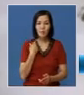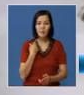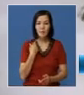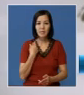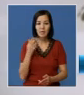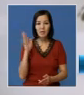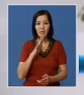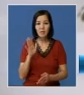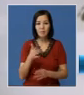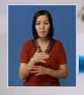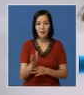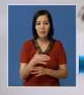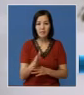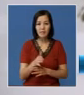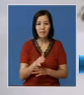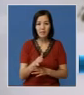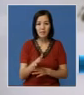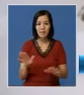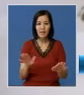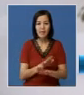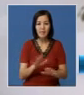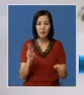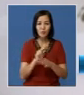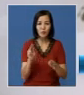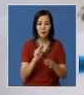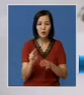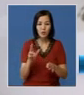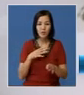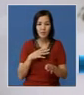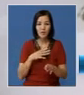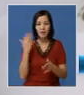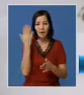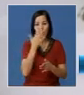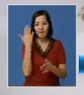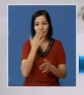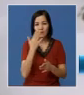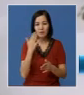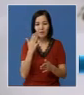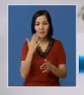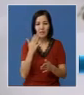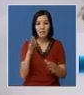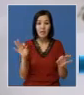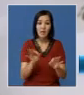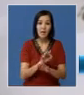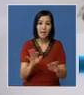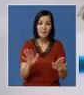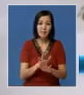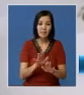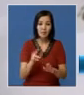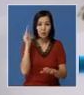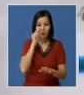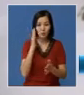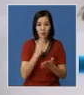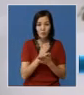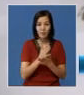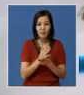ән айтуды үйретті. Зола, Дженнис және Гендальф есімді сүтқоректілер фильмде орындалатын әуендерді меңгеріп алған. Бастапқыда теңіз